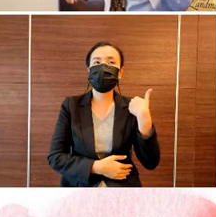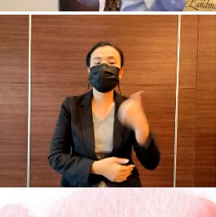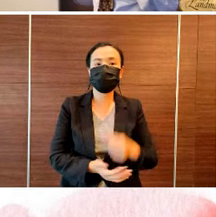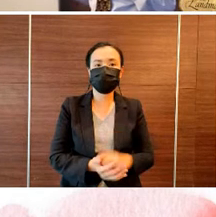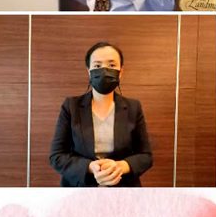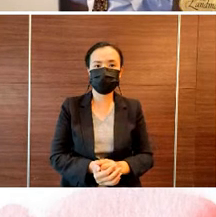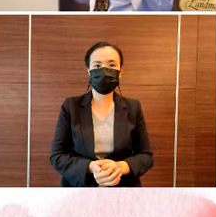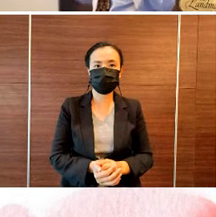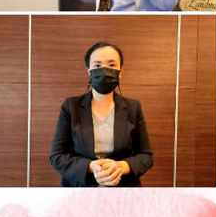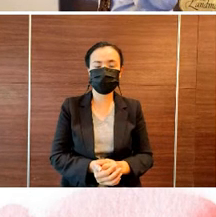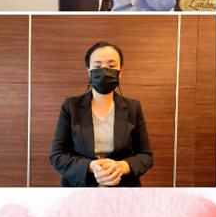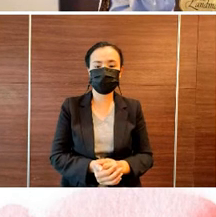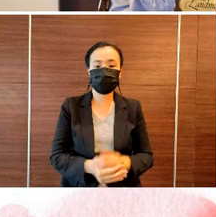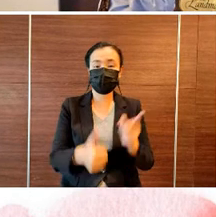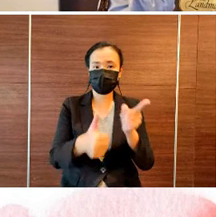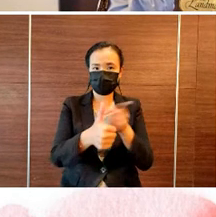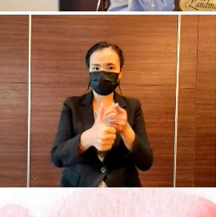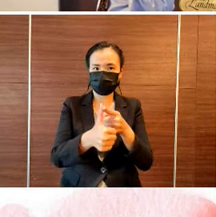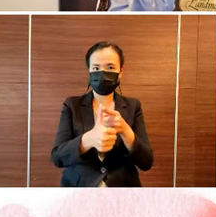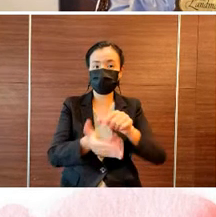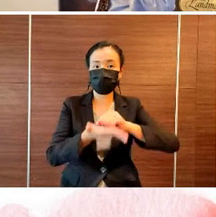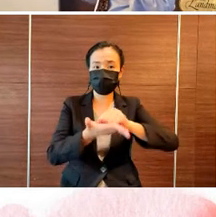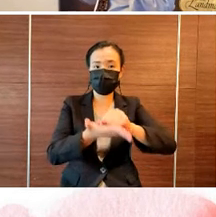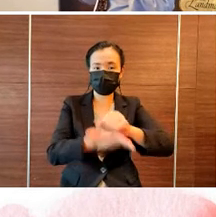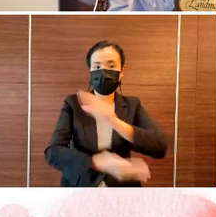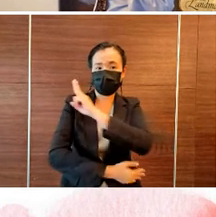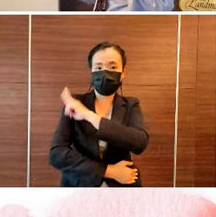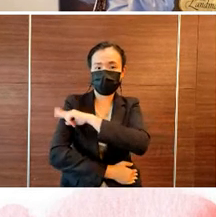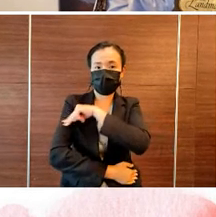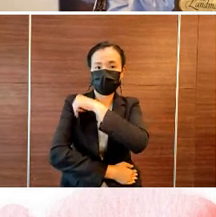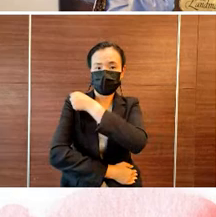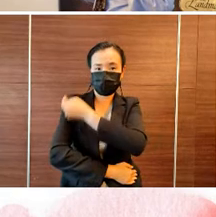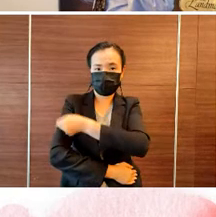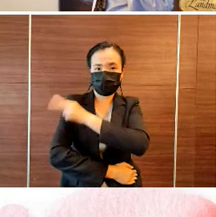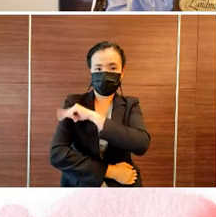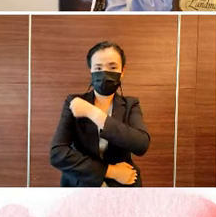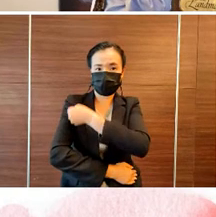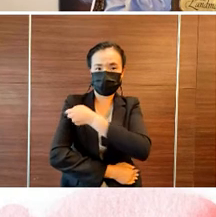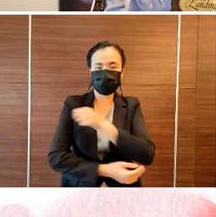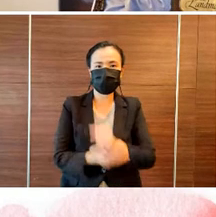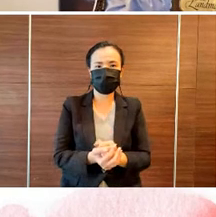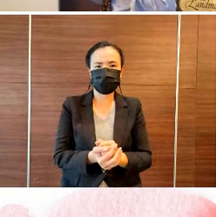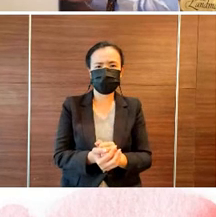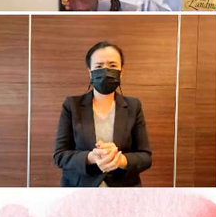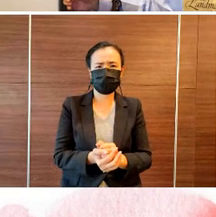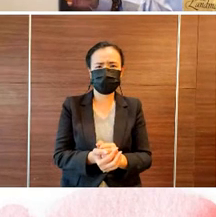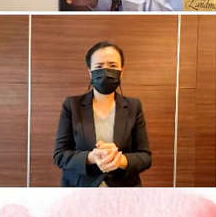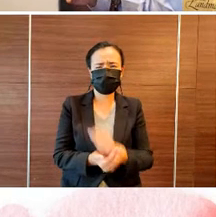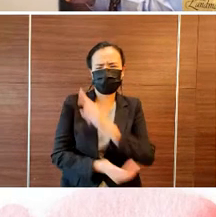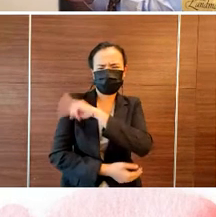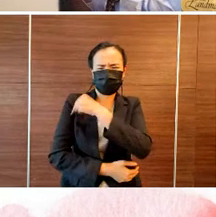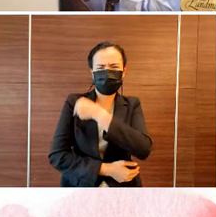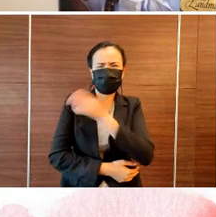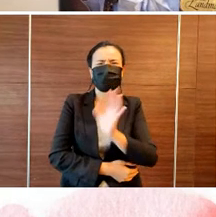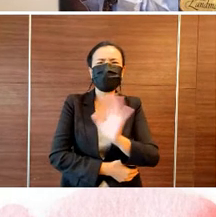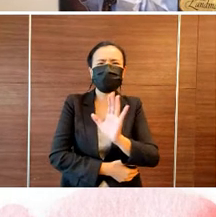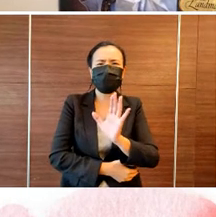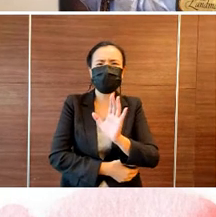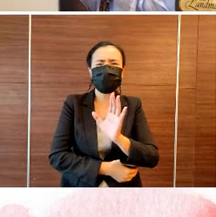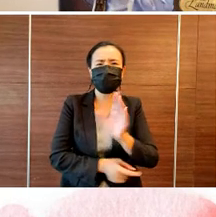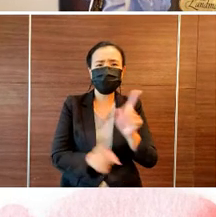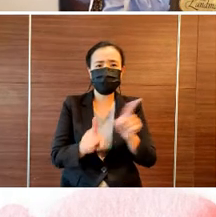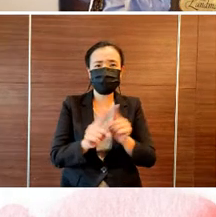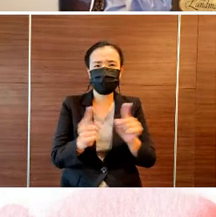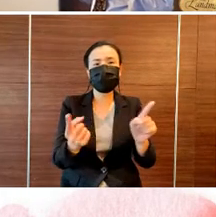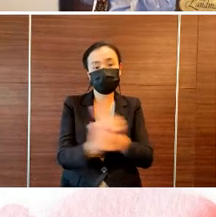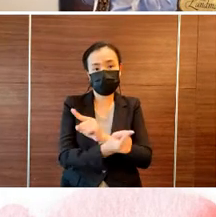demedicalization นะก็คืออันแรกก็คือว่าต้องทำให้บริการทางการแพทย์นี้เป็นทางการแพทย์น้อยลงแต่เป็นท